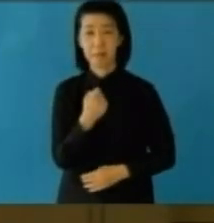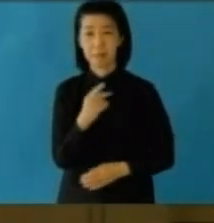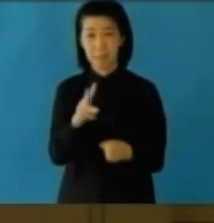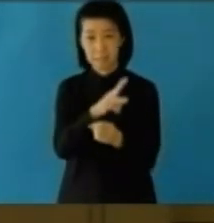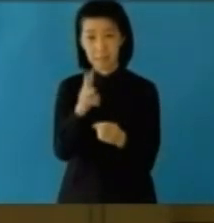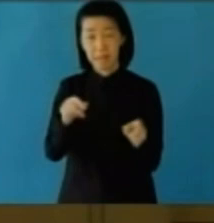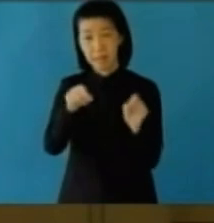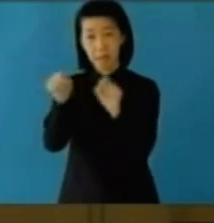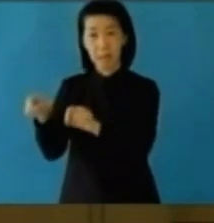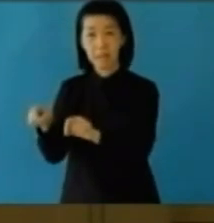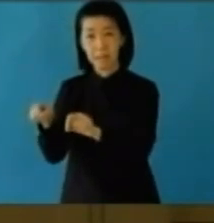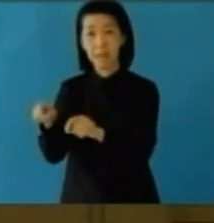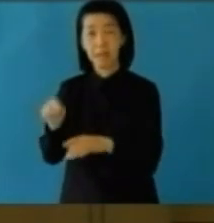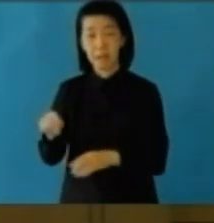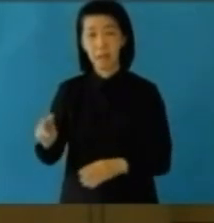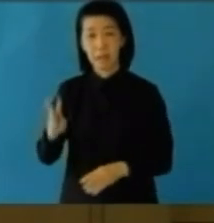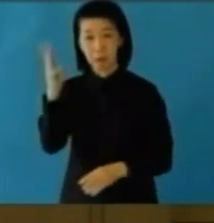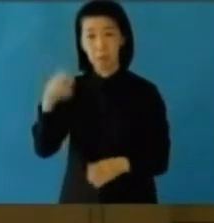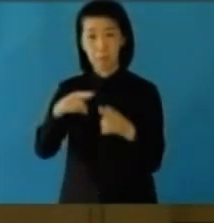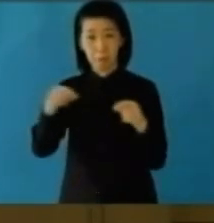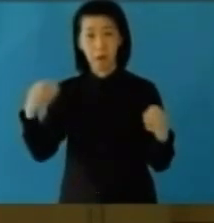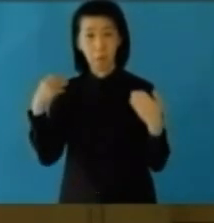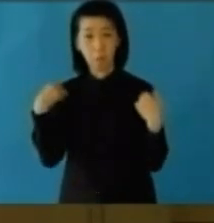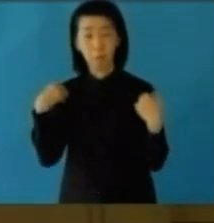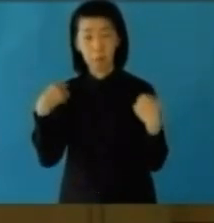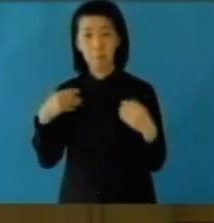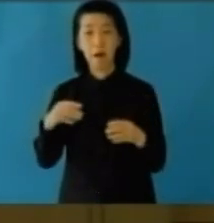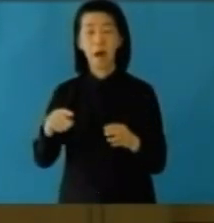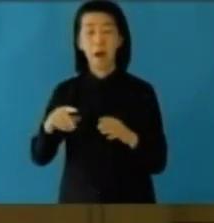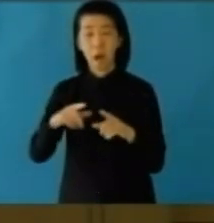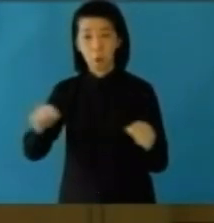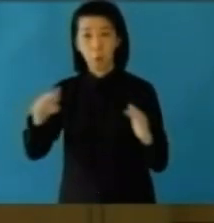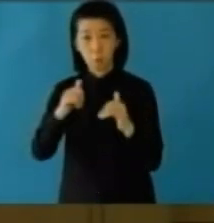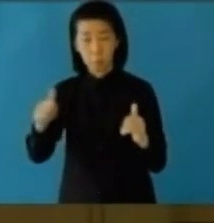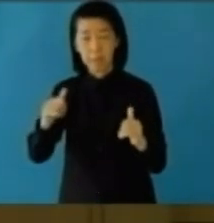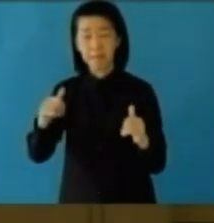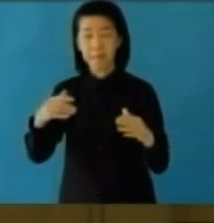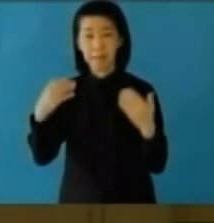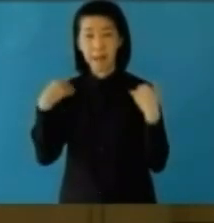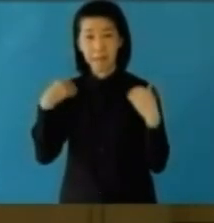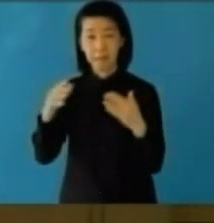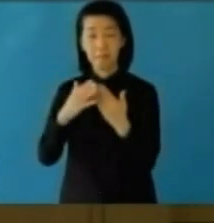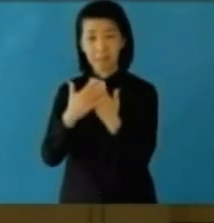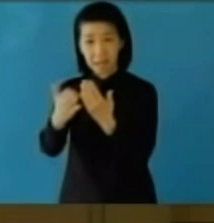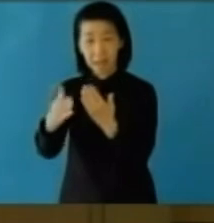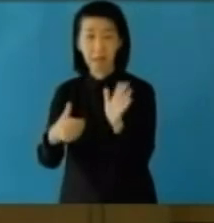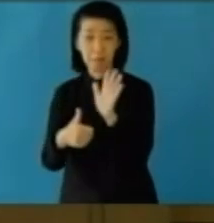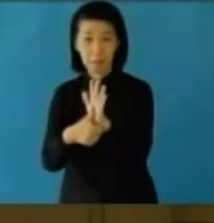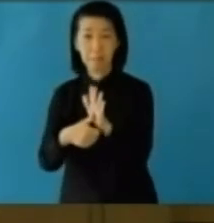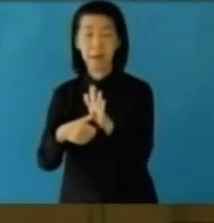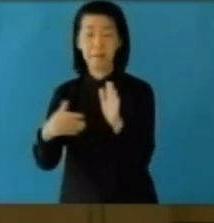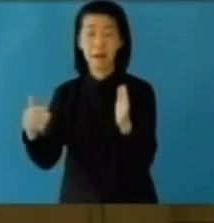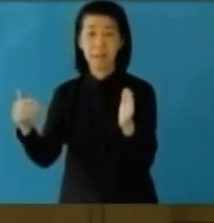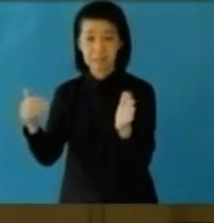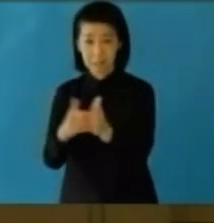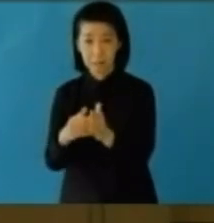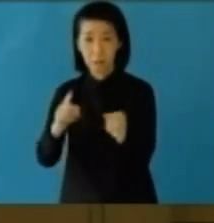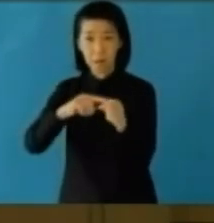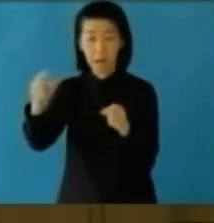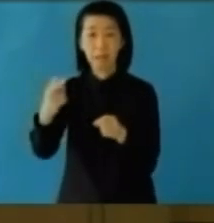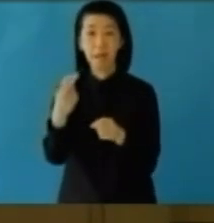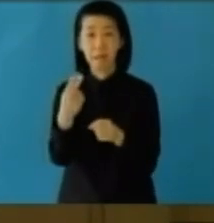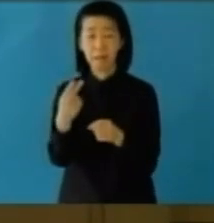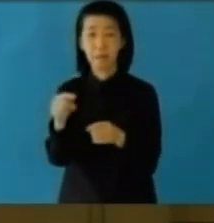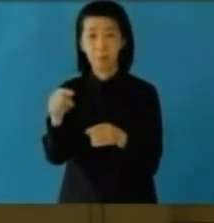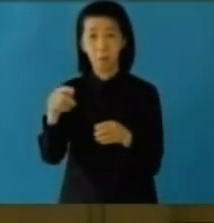延期により鹿児島国体は国民体育大会としては最後の大会となり、来年の佐賀県からは国民ス